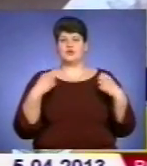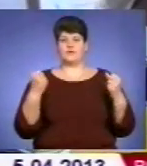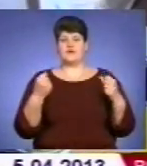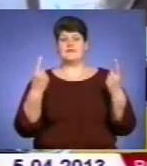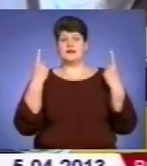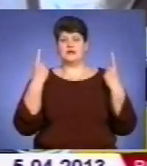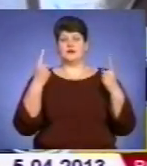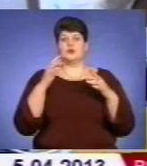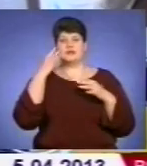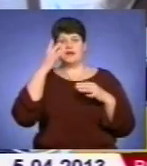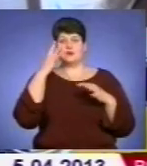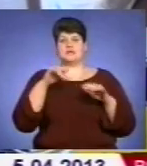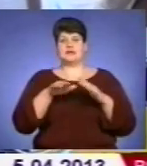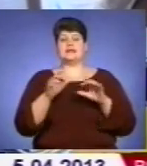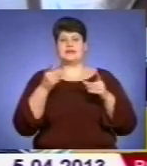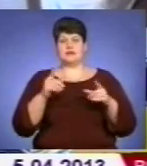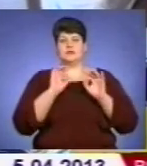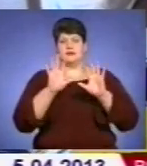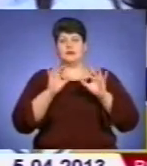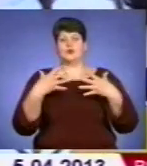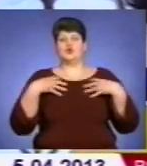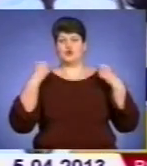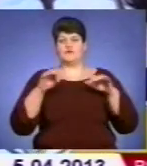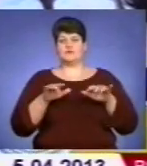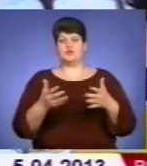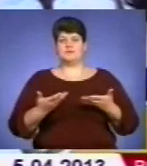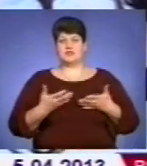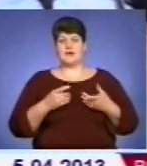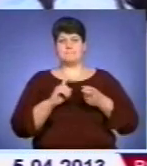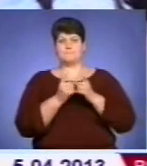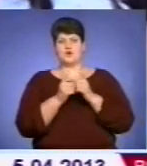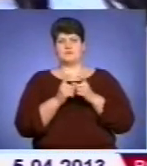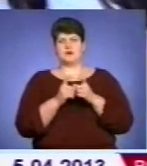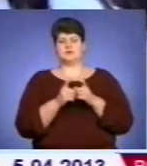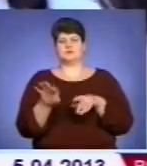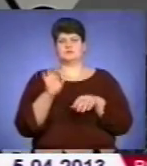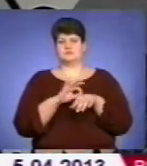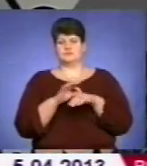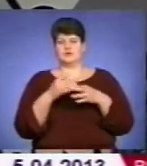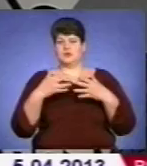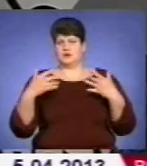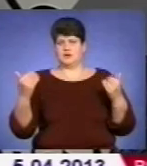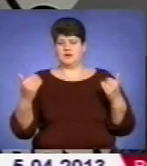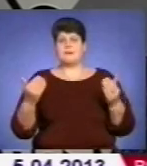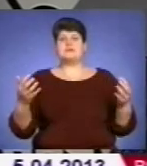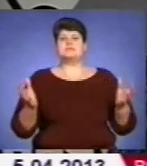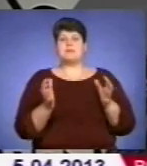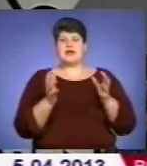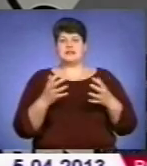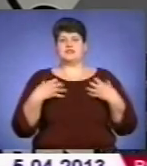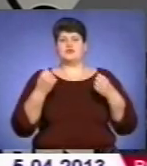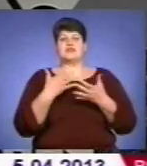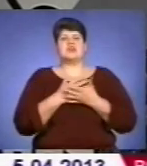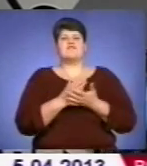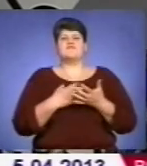ідеєю заходу є пропаганда здорового способу життя і боротьба з поширенням різних захворювань. Збереження здоров'я є дуже